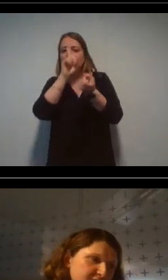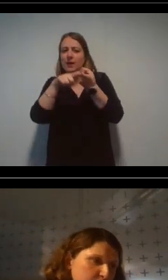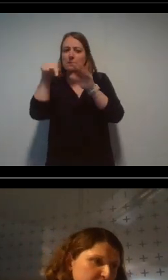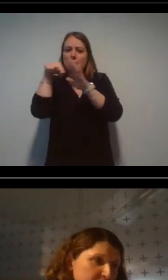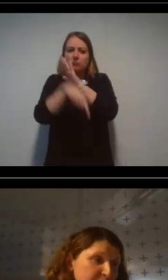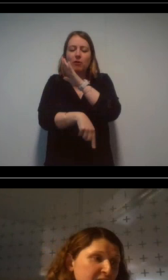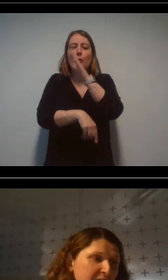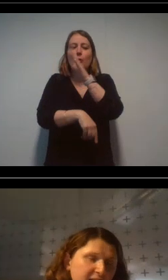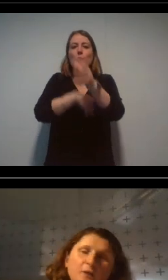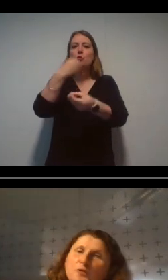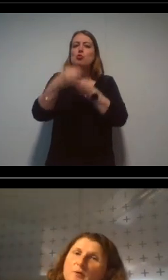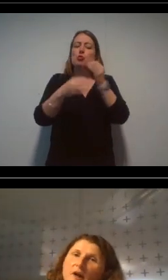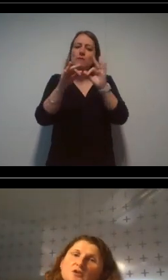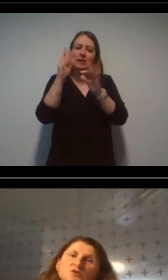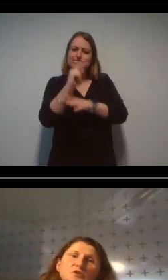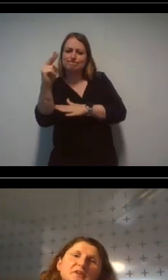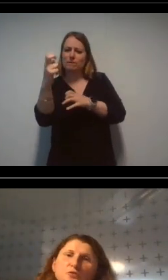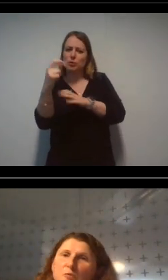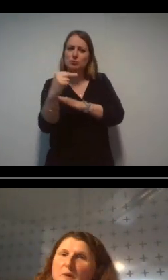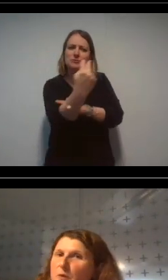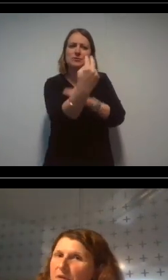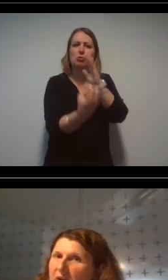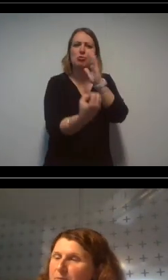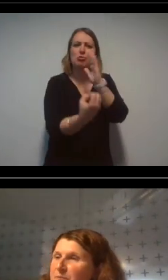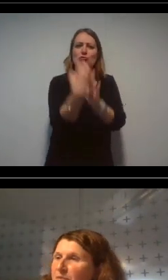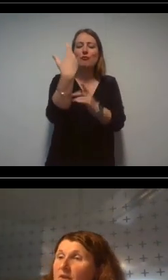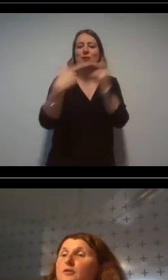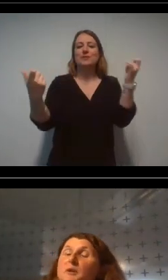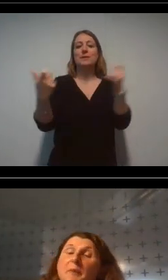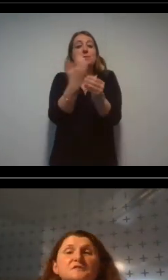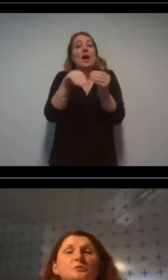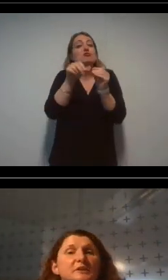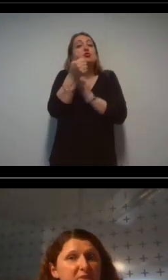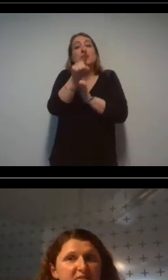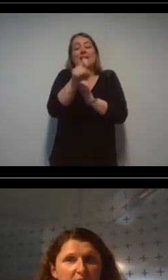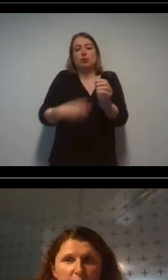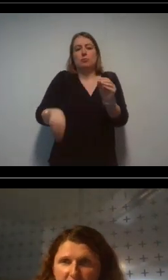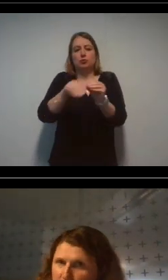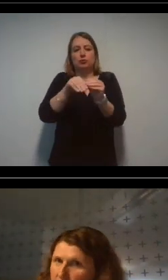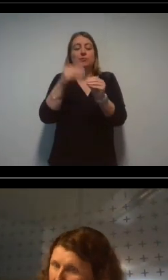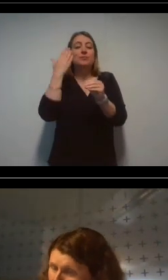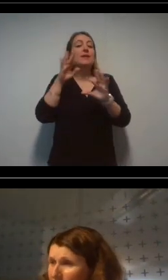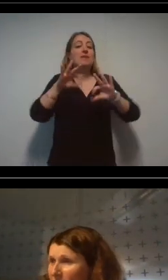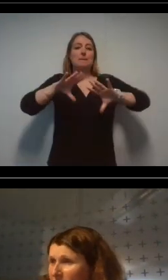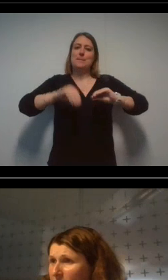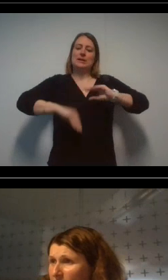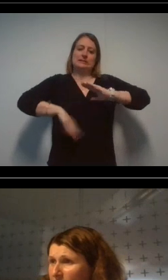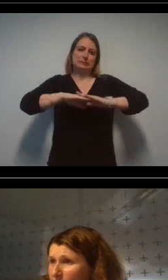la façon de les aborder. Et on a rajouté une question supplémentaire. Bon, les places sont limitées, bien sûr.